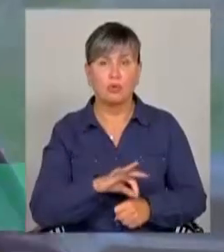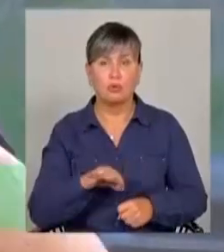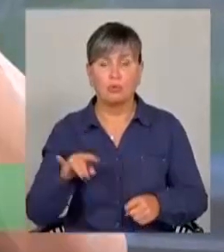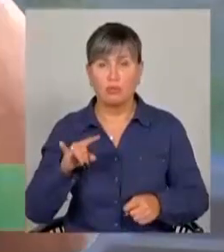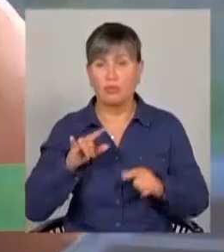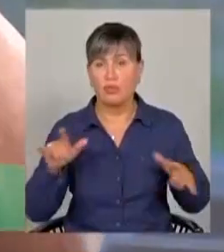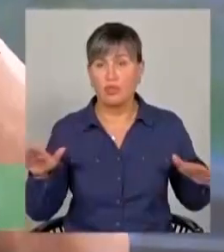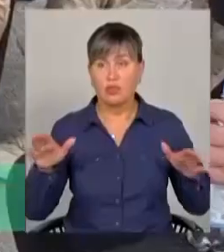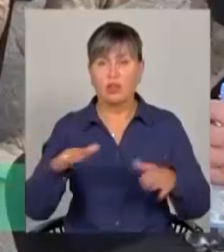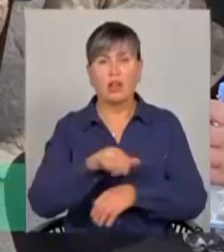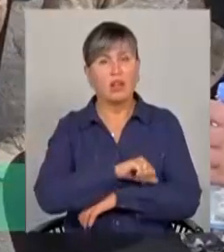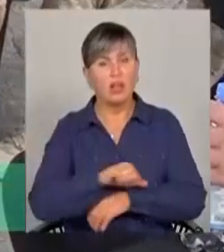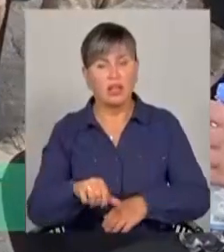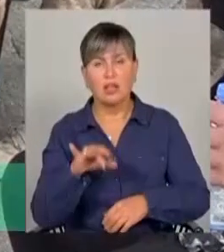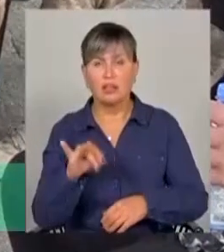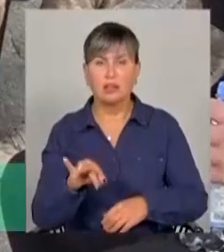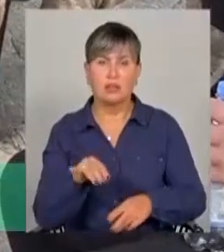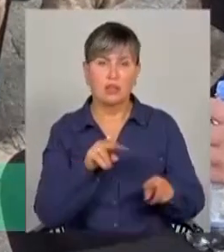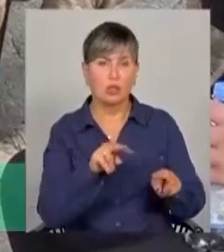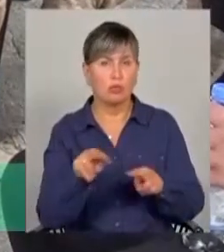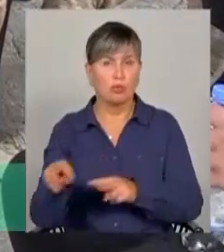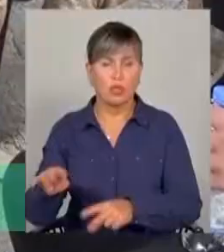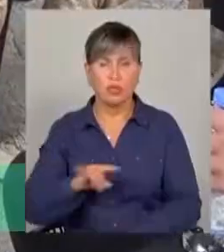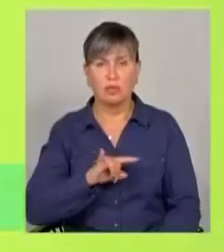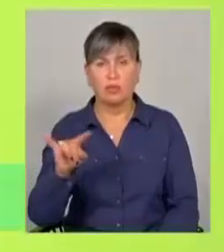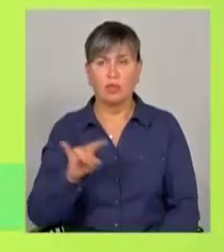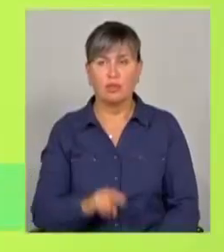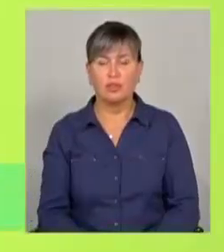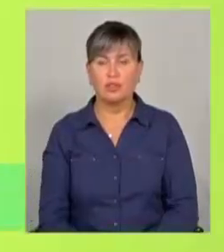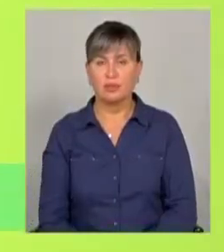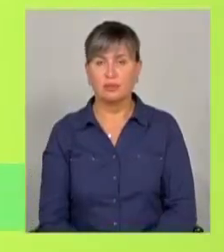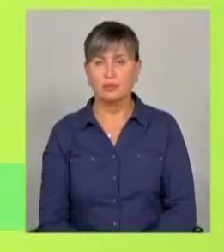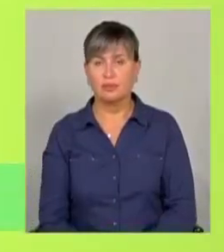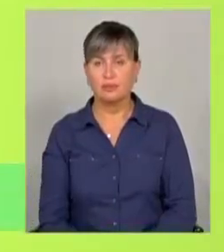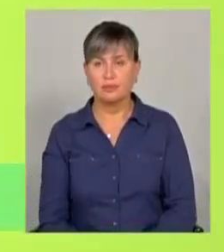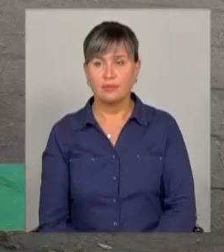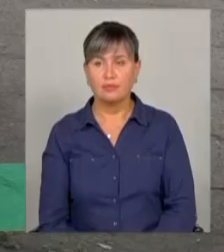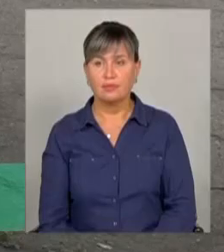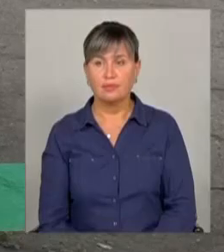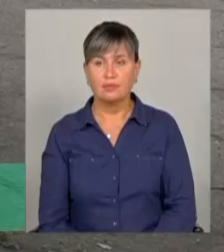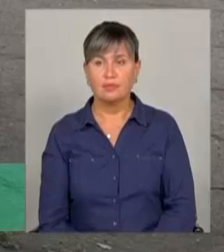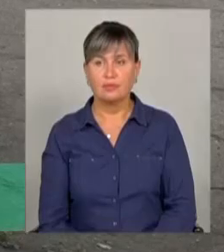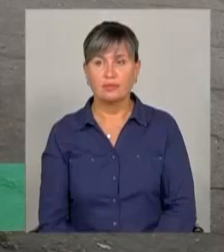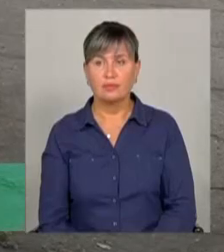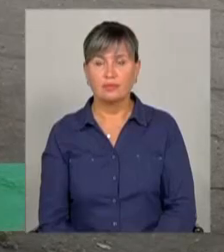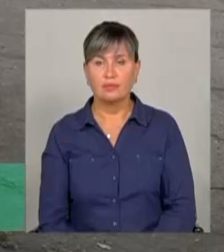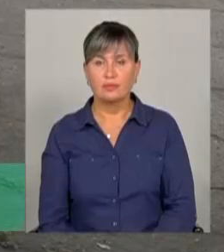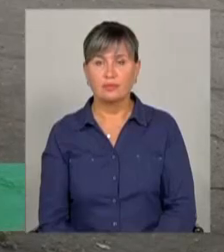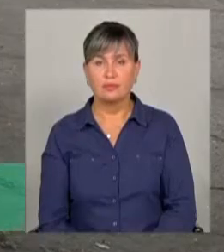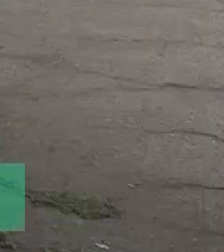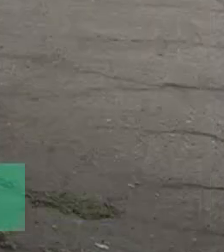машины в охране границы и в качестве патрульно-наблюдательного самолета. Аделя Кжаркенова, Ялкунжан Ашимжанов, телеканал «Алматы».